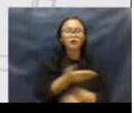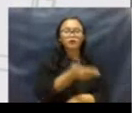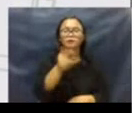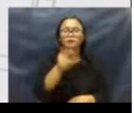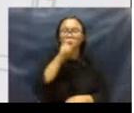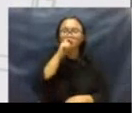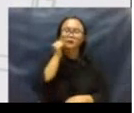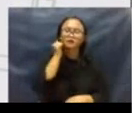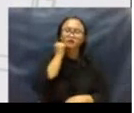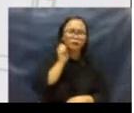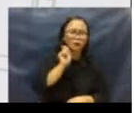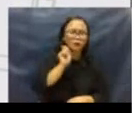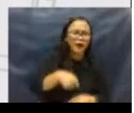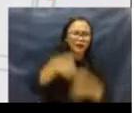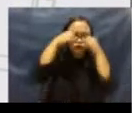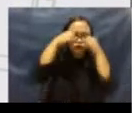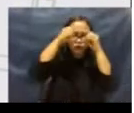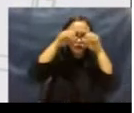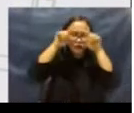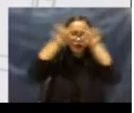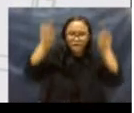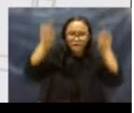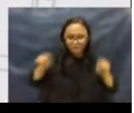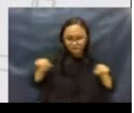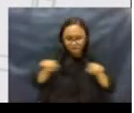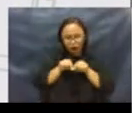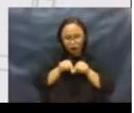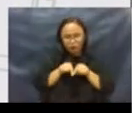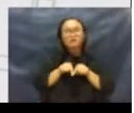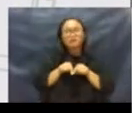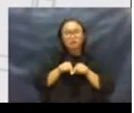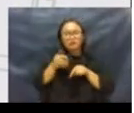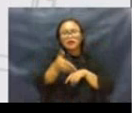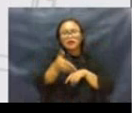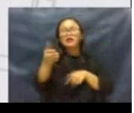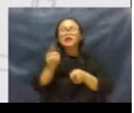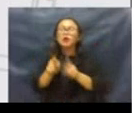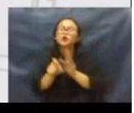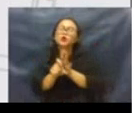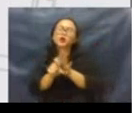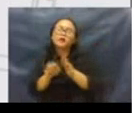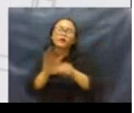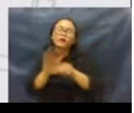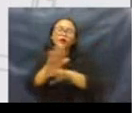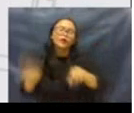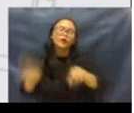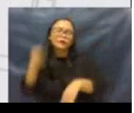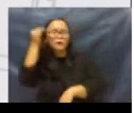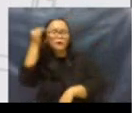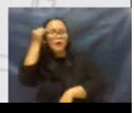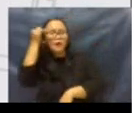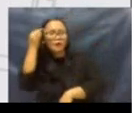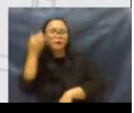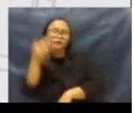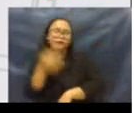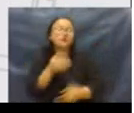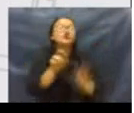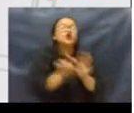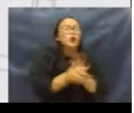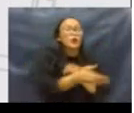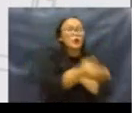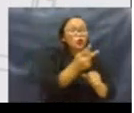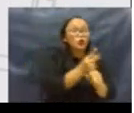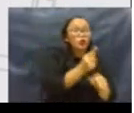Form, bayangkan atau misalnya murid sampai bisa berpikir seperti ini. Misalnya pertanyaan kepada Ibu adalah, coba